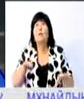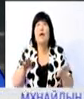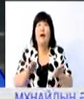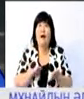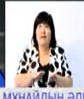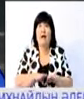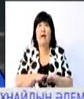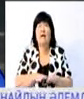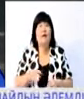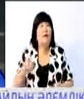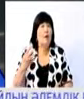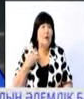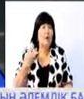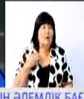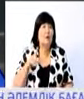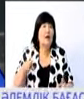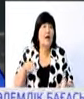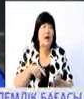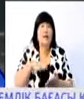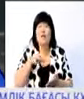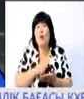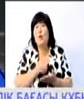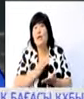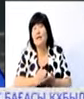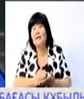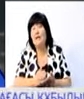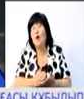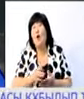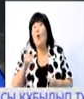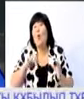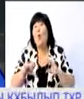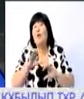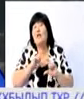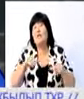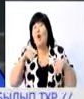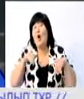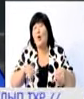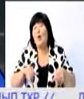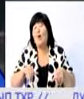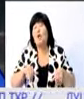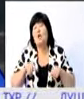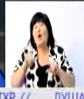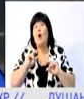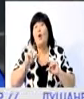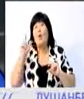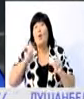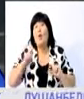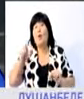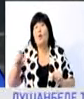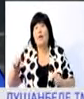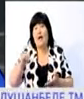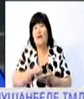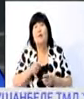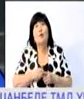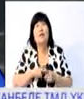қатар Қызылорда қаласында орналасқан университет пен колледж оқушылары қатысып отыр.